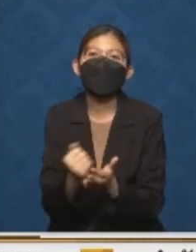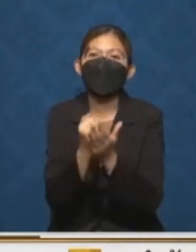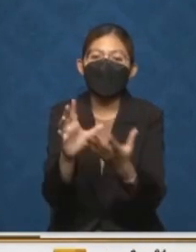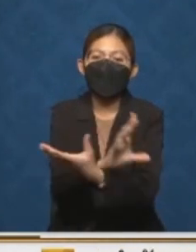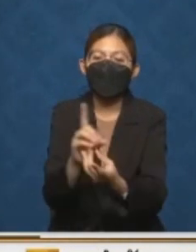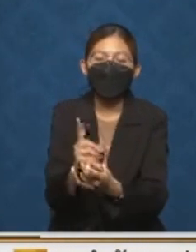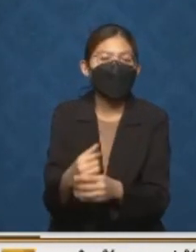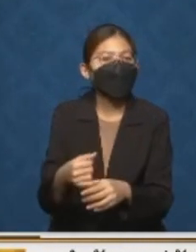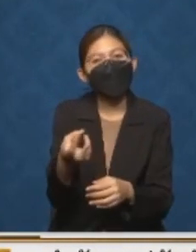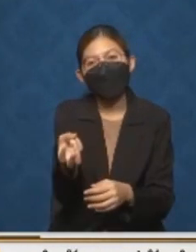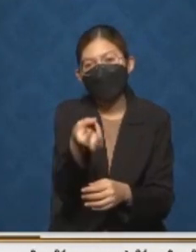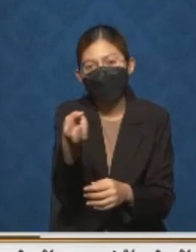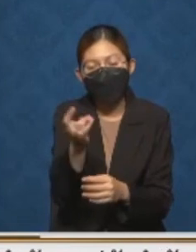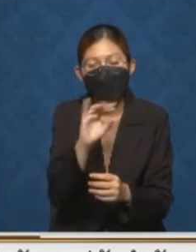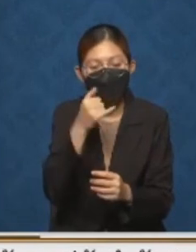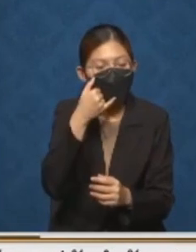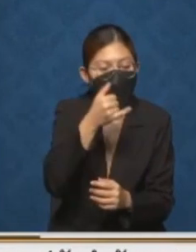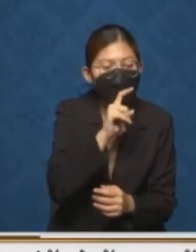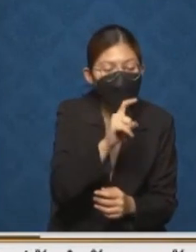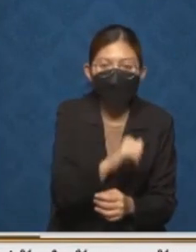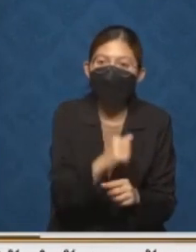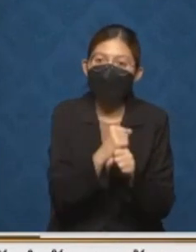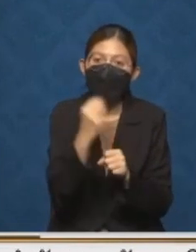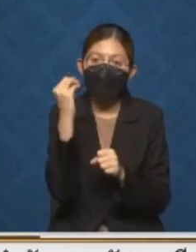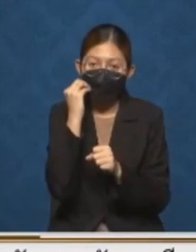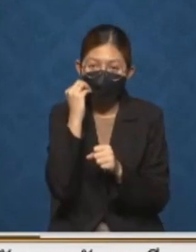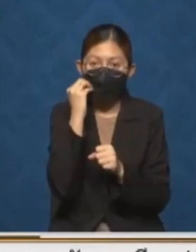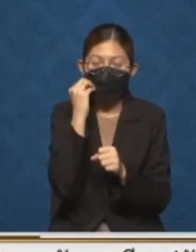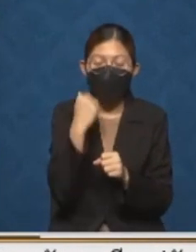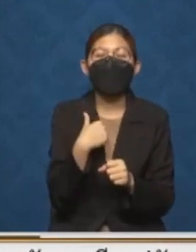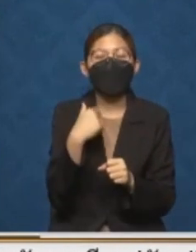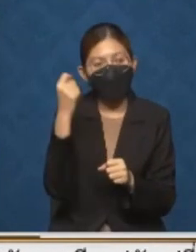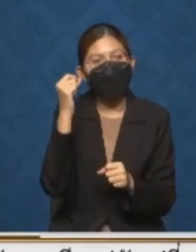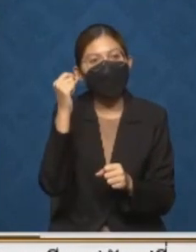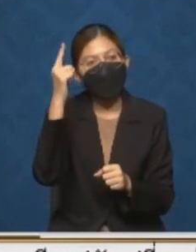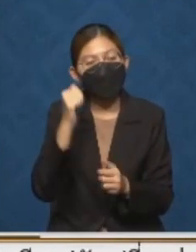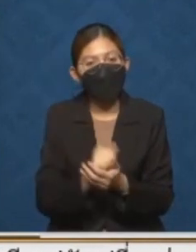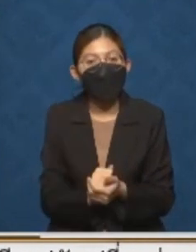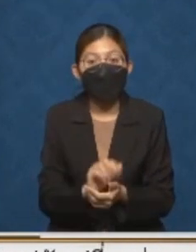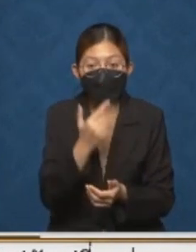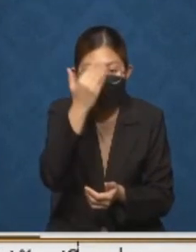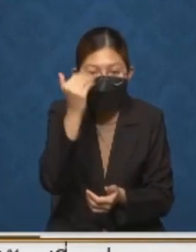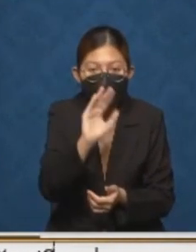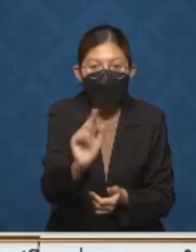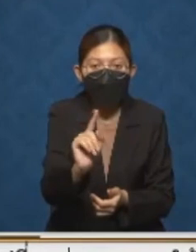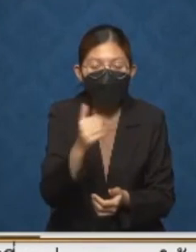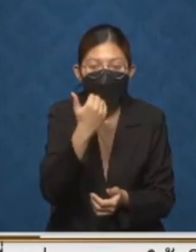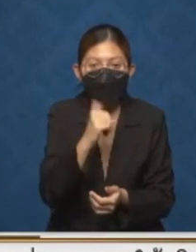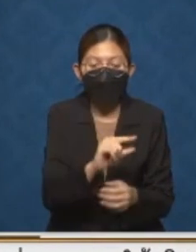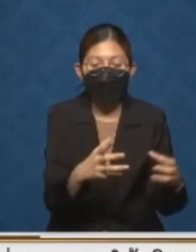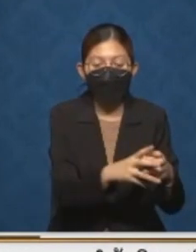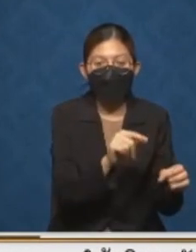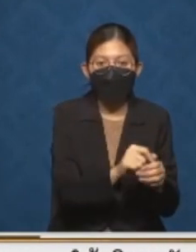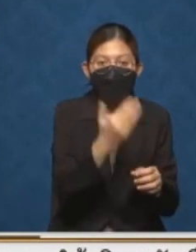รศัไปสอบถามกบอกว Work from home ทำงานอยู่ที่บ้านก็พอเข้าใจแต่ท่านอย่ลมเลยครัว่าหนวยงานของท่านเป็น